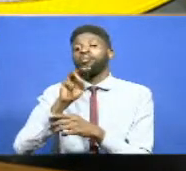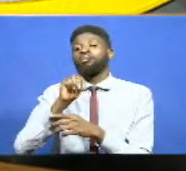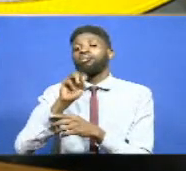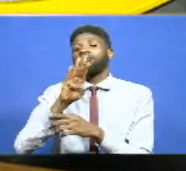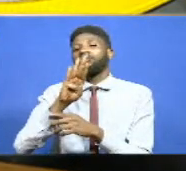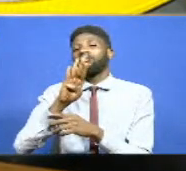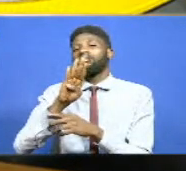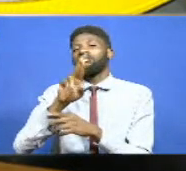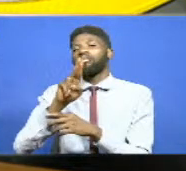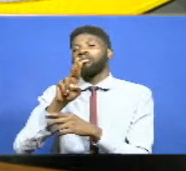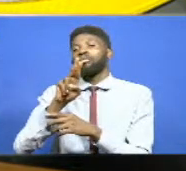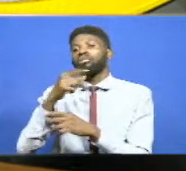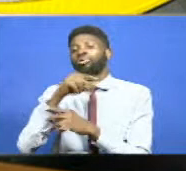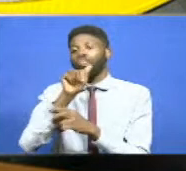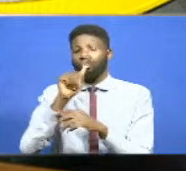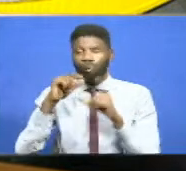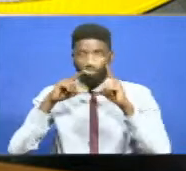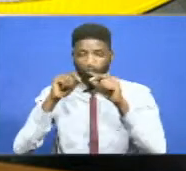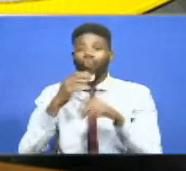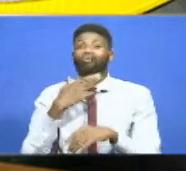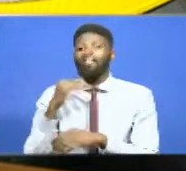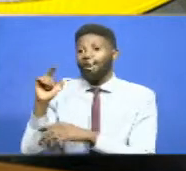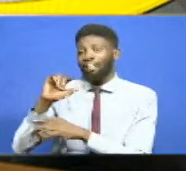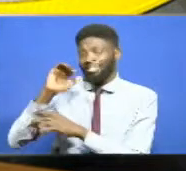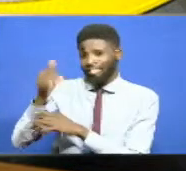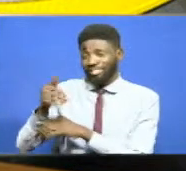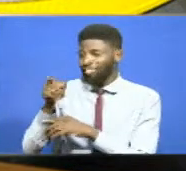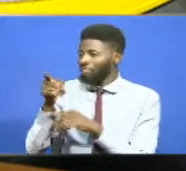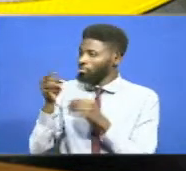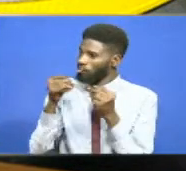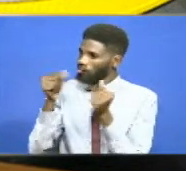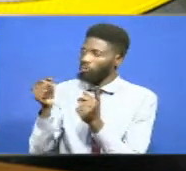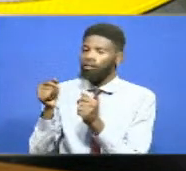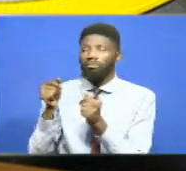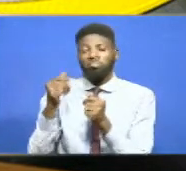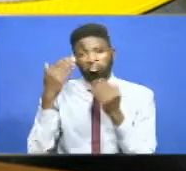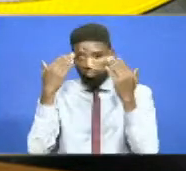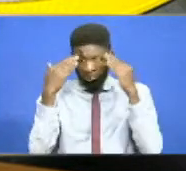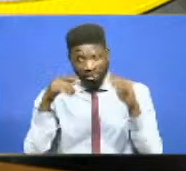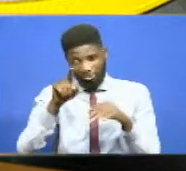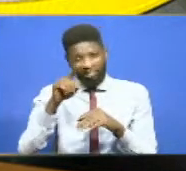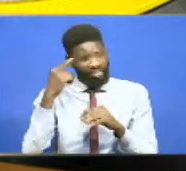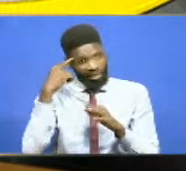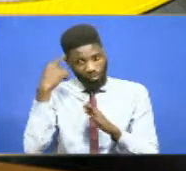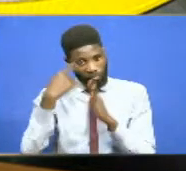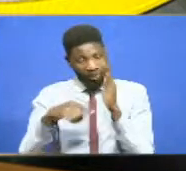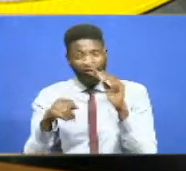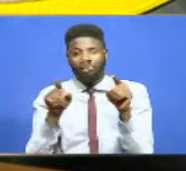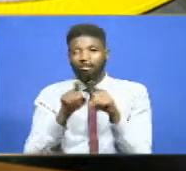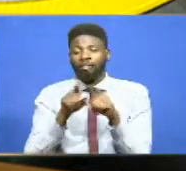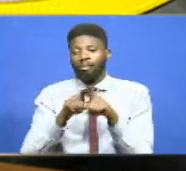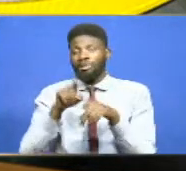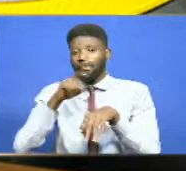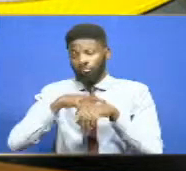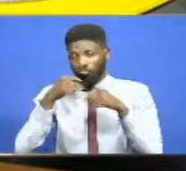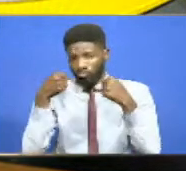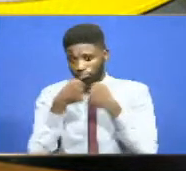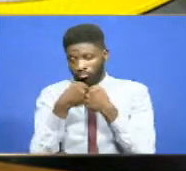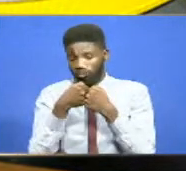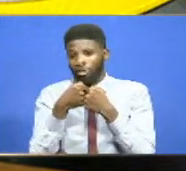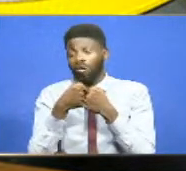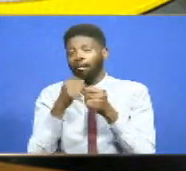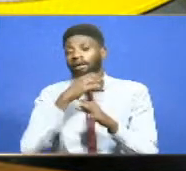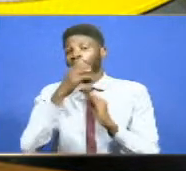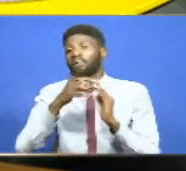anasema tunataka Leicester itandikwe. Sijui kama wewe mbashiri wako ni upi, na punde mchuano huo utakapoisha